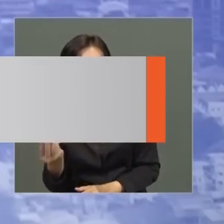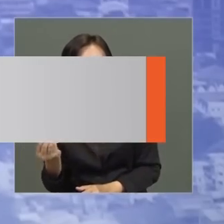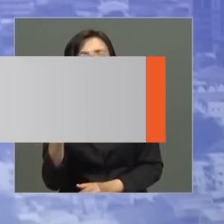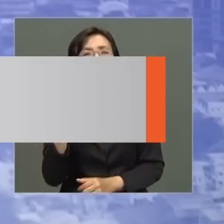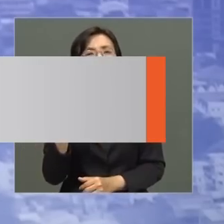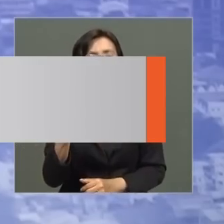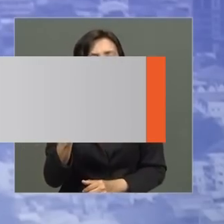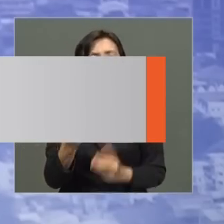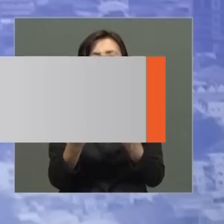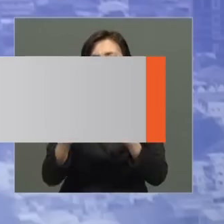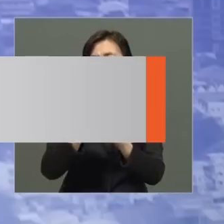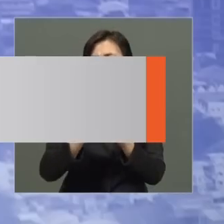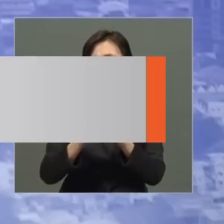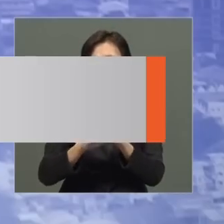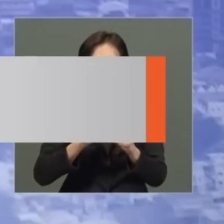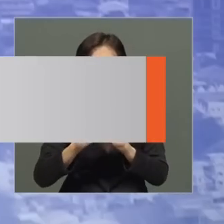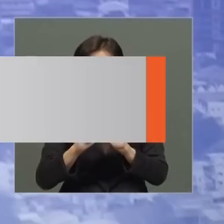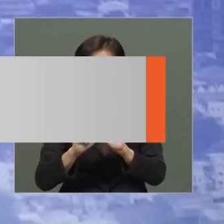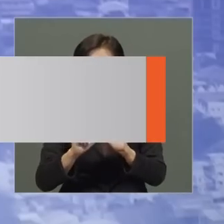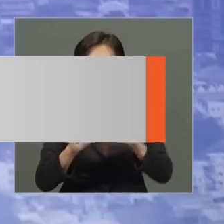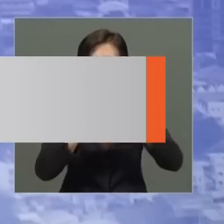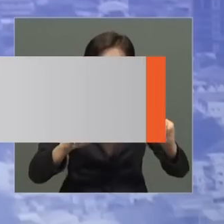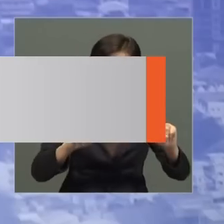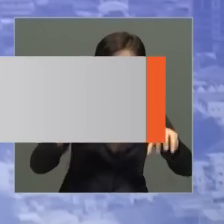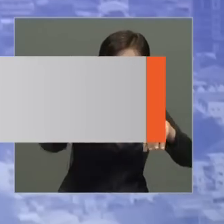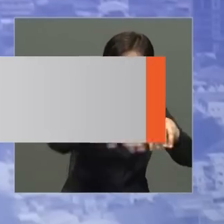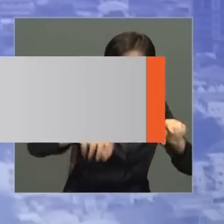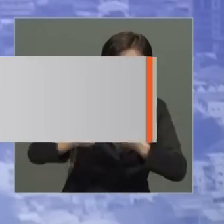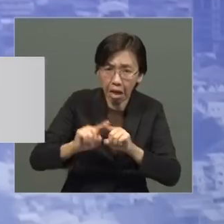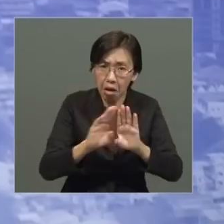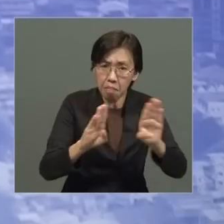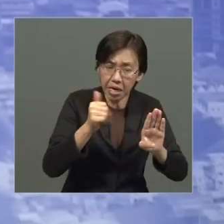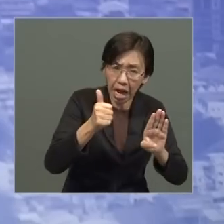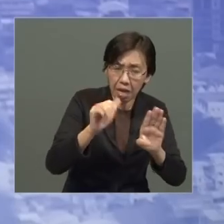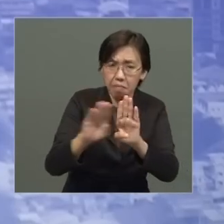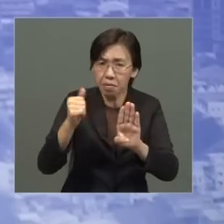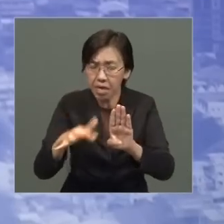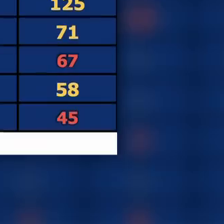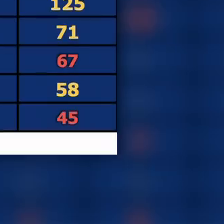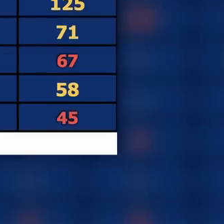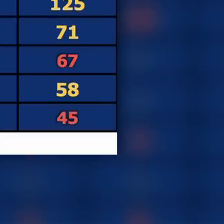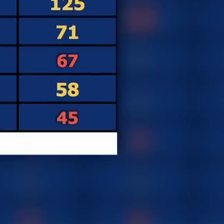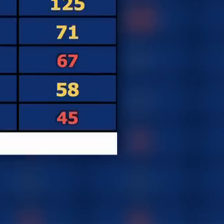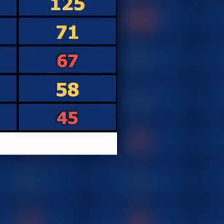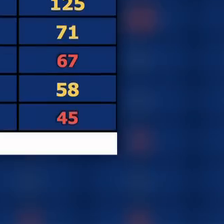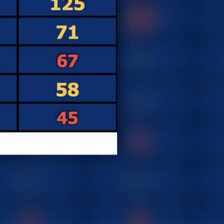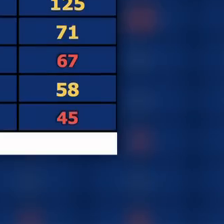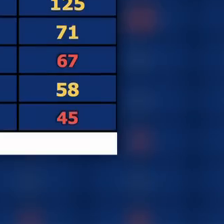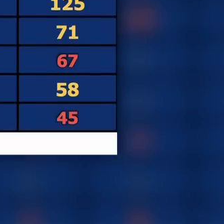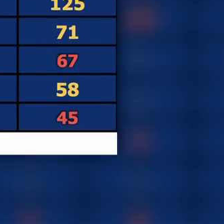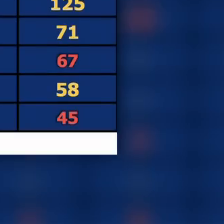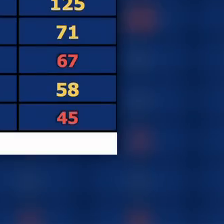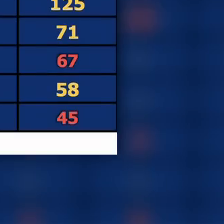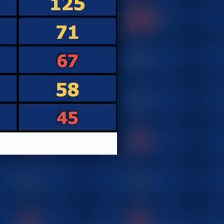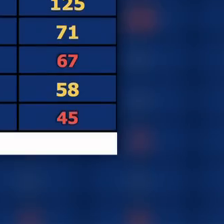เดี๋ยวคงไปดูในรายละเอียดว่ากิจการใดเปิดได้ปิดได้อย่างไรอ่ะพี่ฟังแล้วก็ค่อนข้างชัดเจน